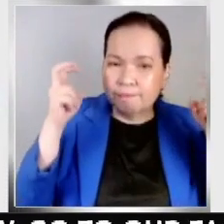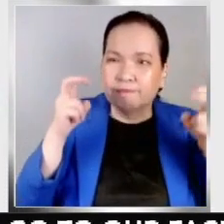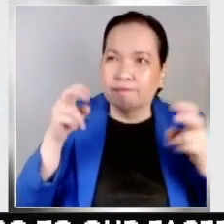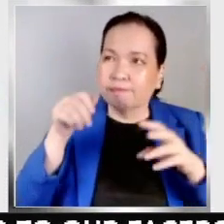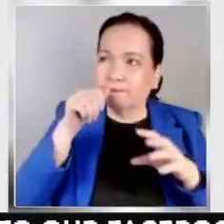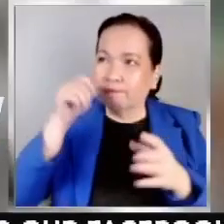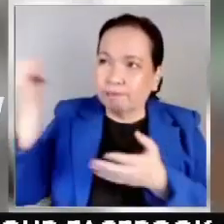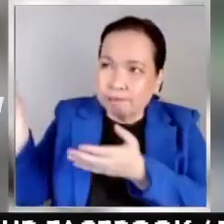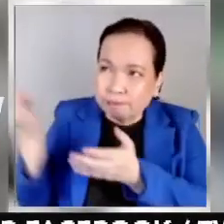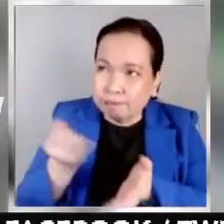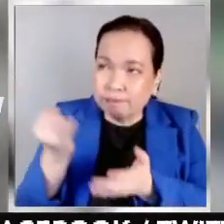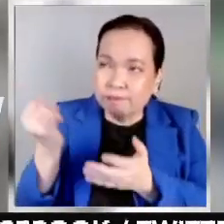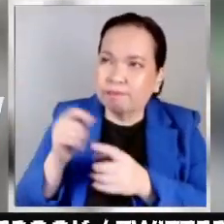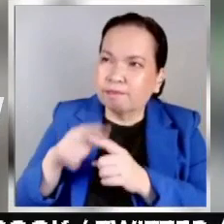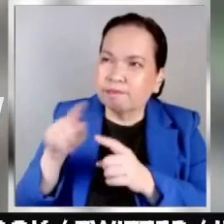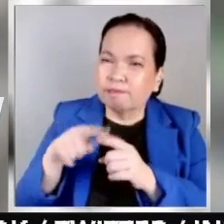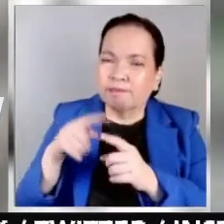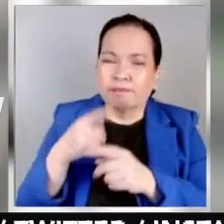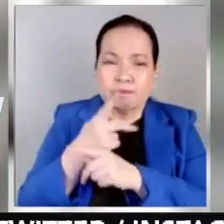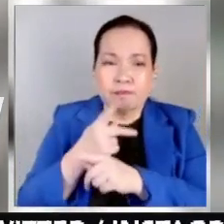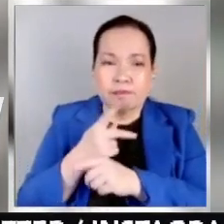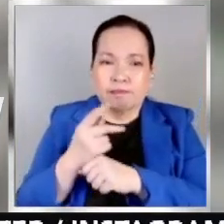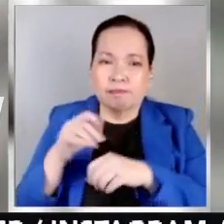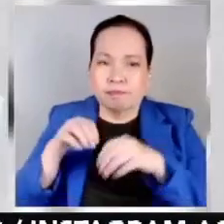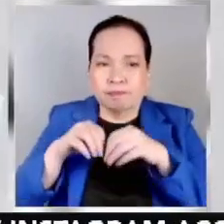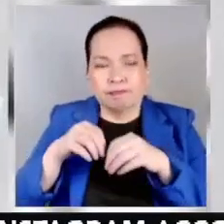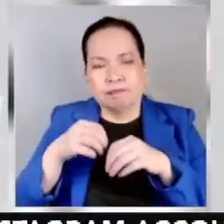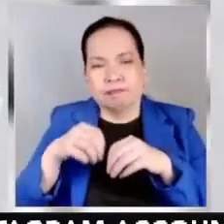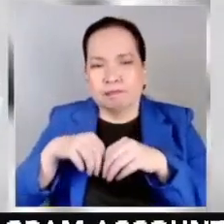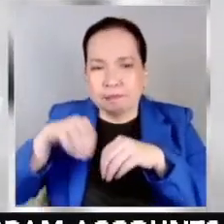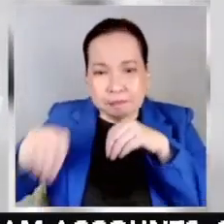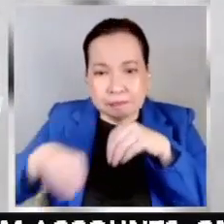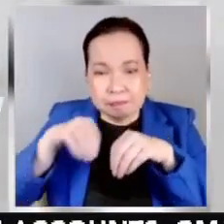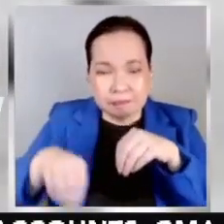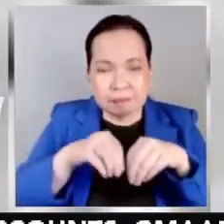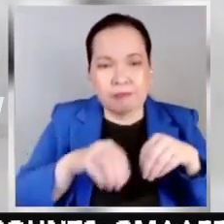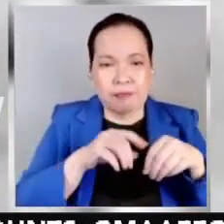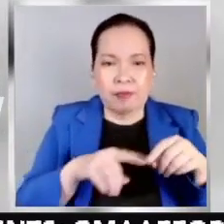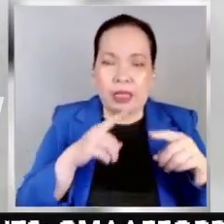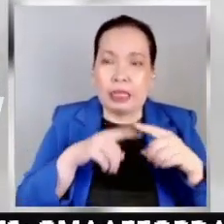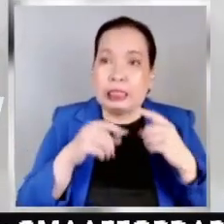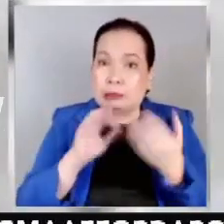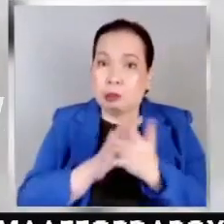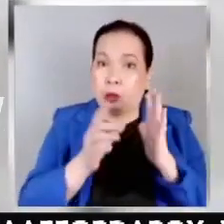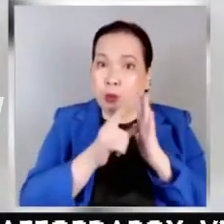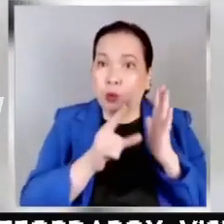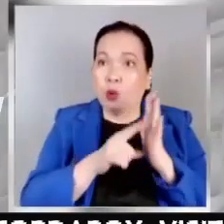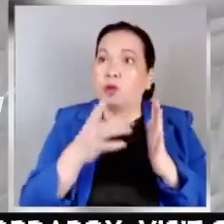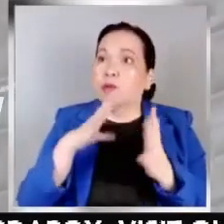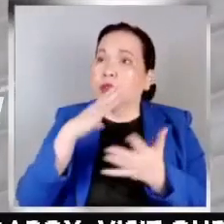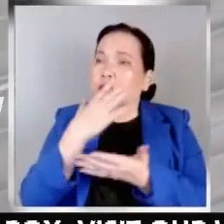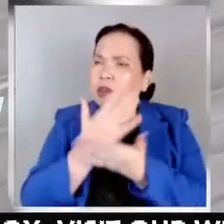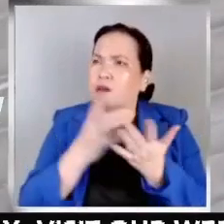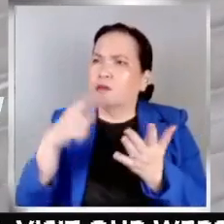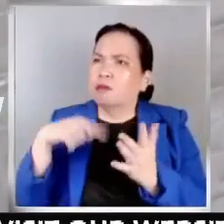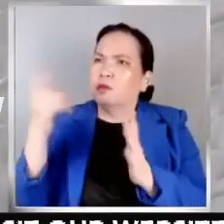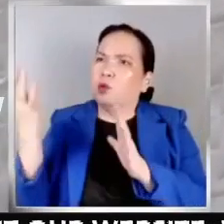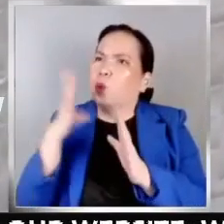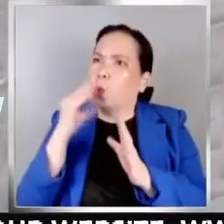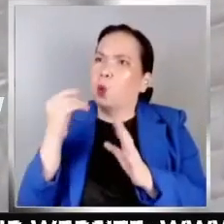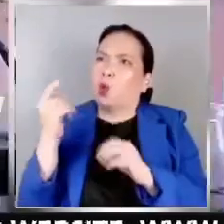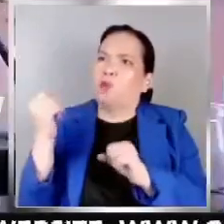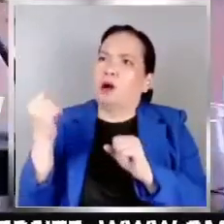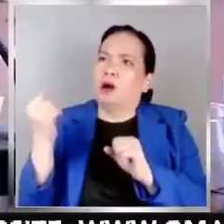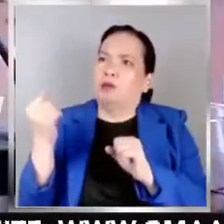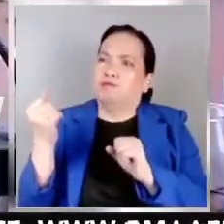agricultural products. At kung maisa sa batas ito, maaari raw katakutan ng mga smuggler ayon sa may akdang si Senator Cynthia